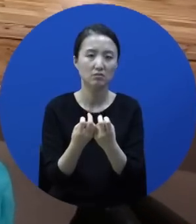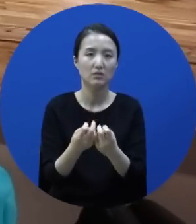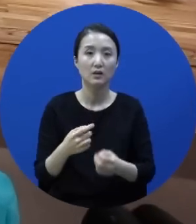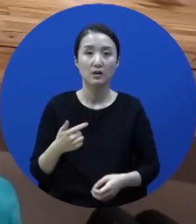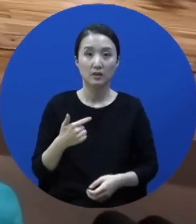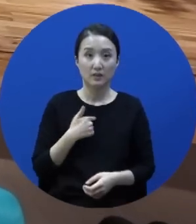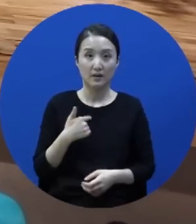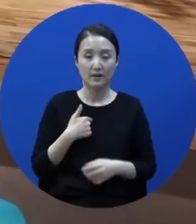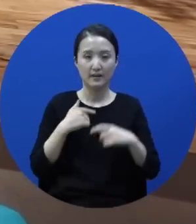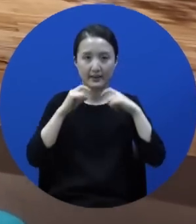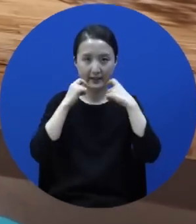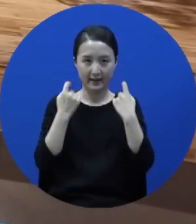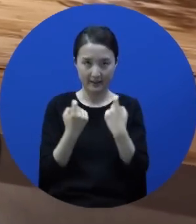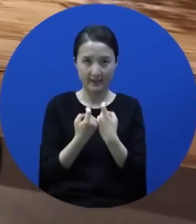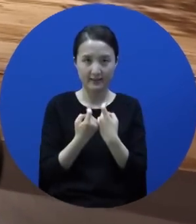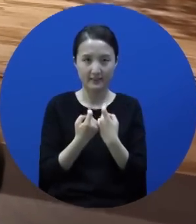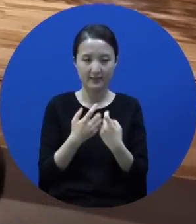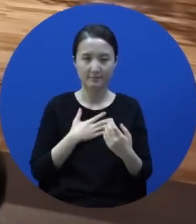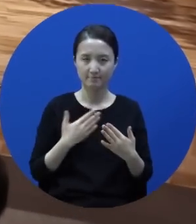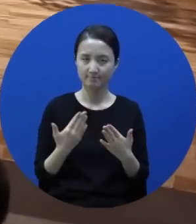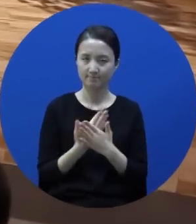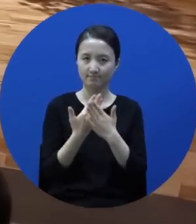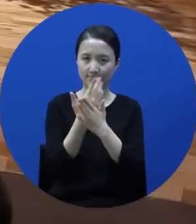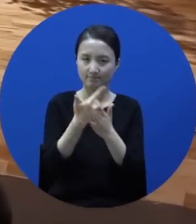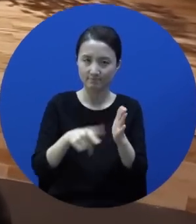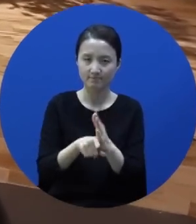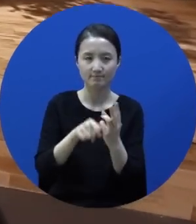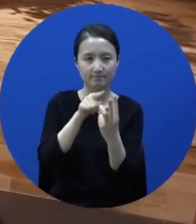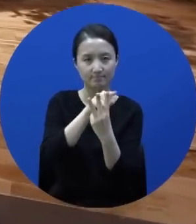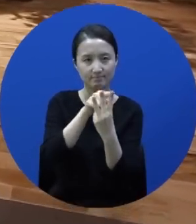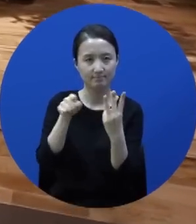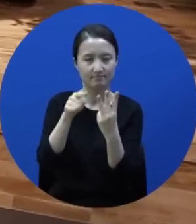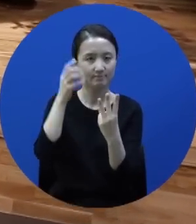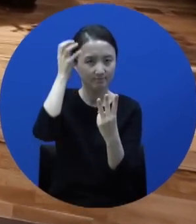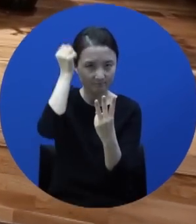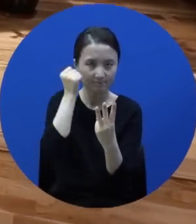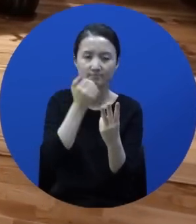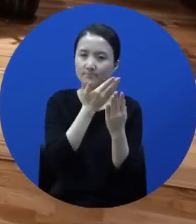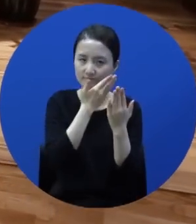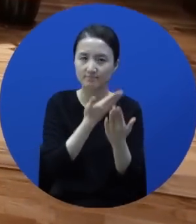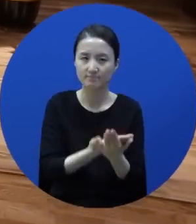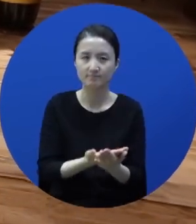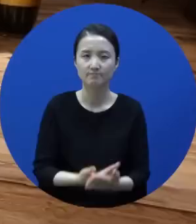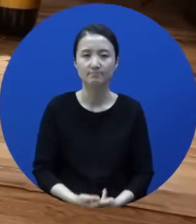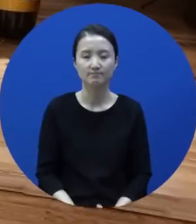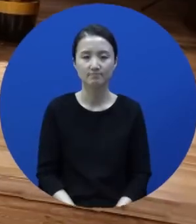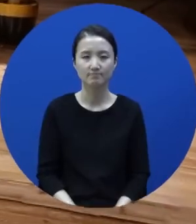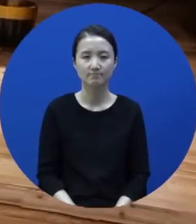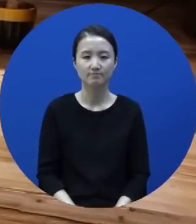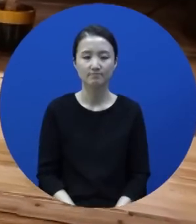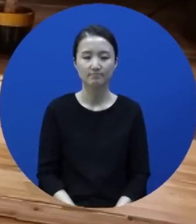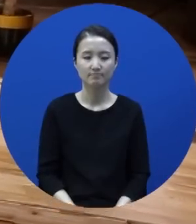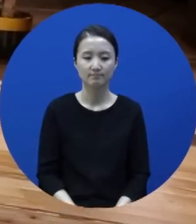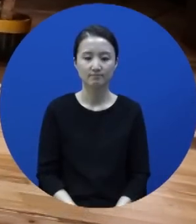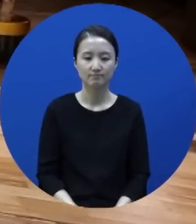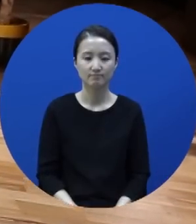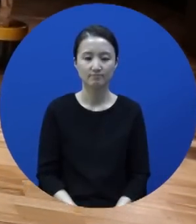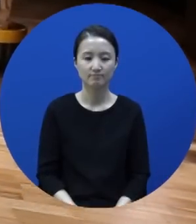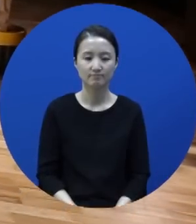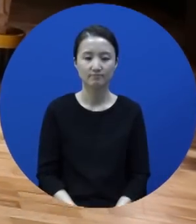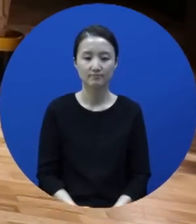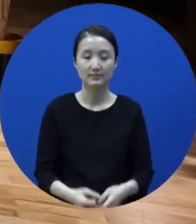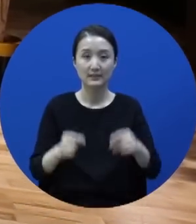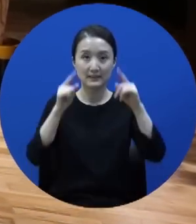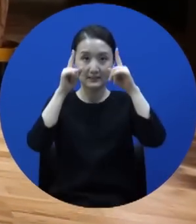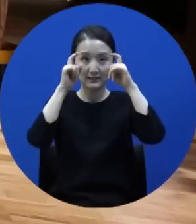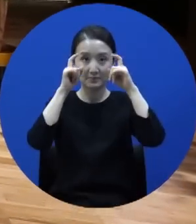나만의 자가 시스템, 나만의 자가 발전 시스템을 만들어서 가시면 너무 좋지 않을까라는 생각이 듭니다. 그리고